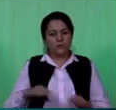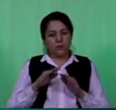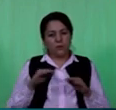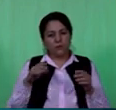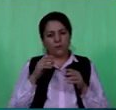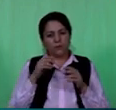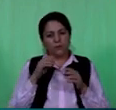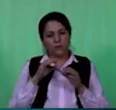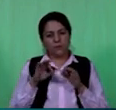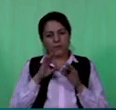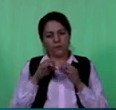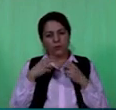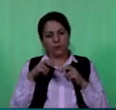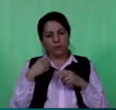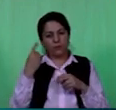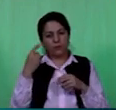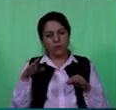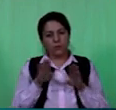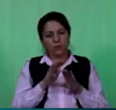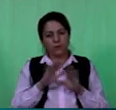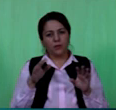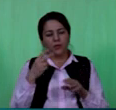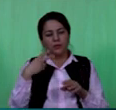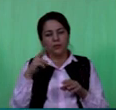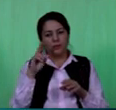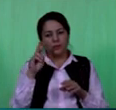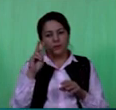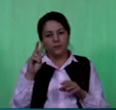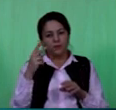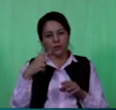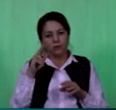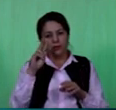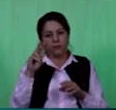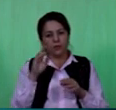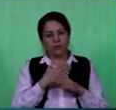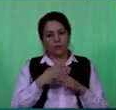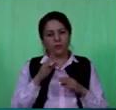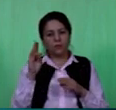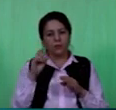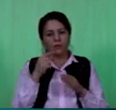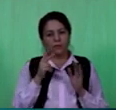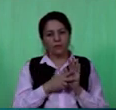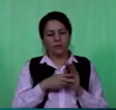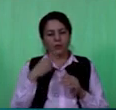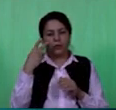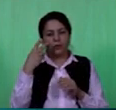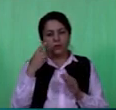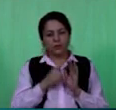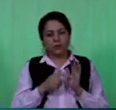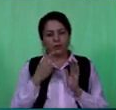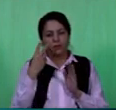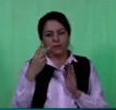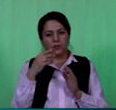проверим решение первого неравенства для этого мы 32 разделим на 8 и 72 разделим на